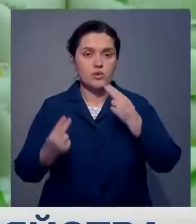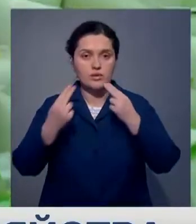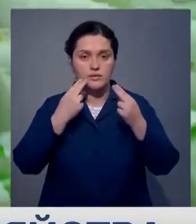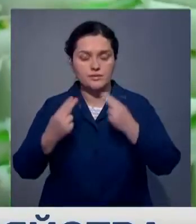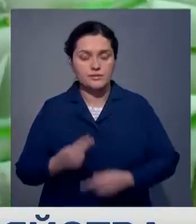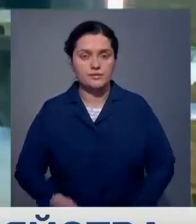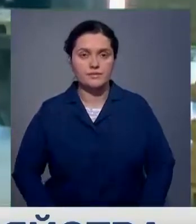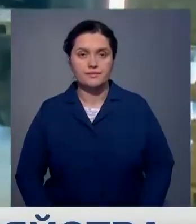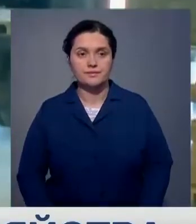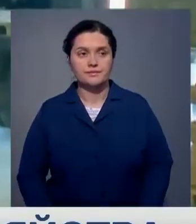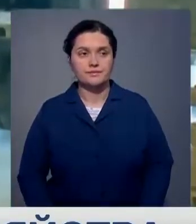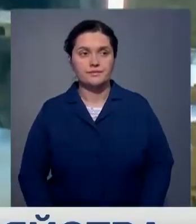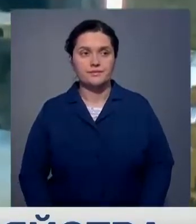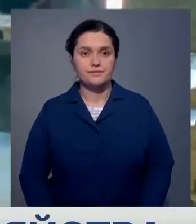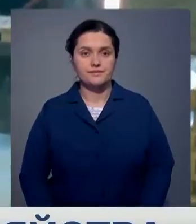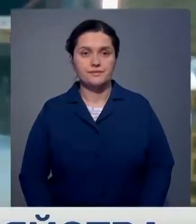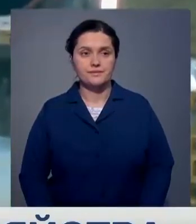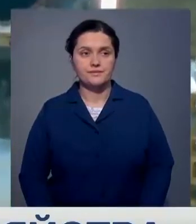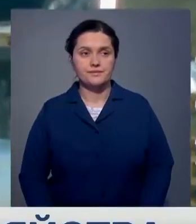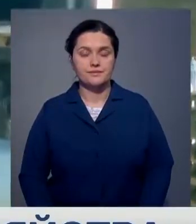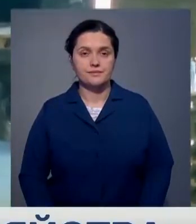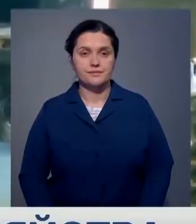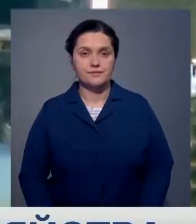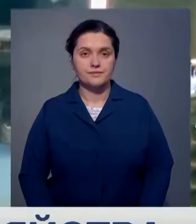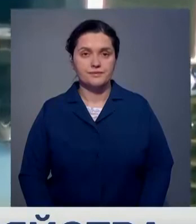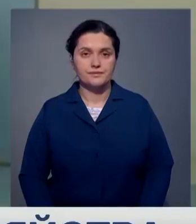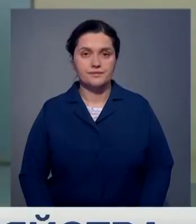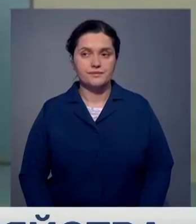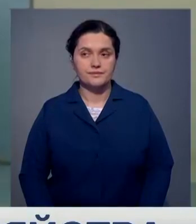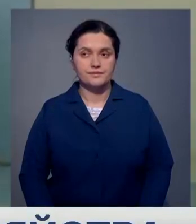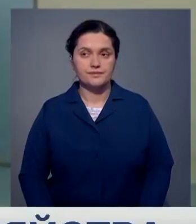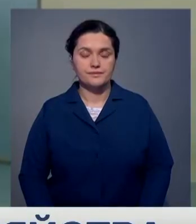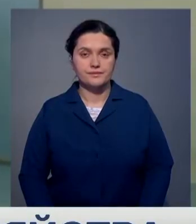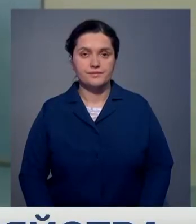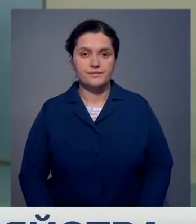Алибек Байшуленов, Альхайдар Турлыханов, Кызылординская область, Хабар 24.